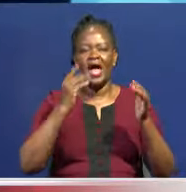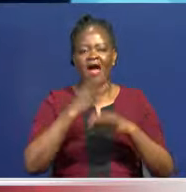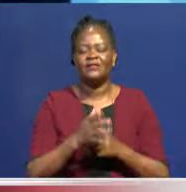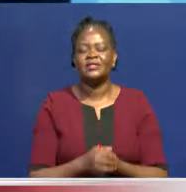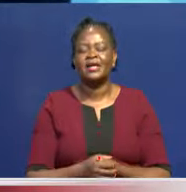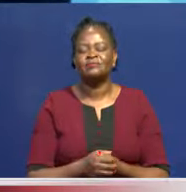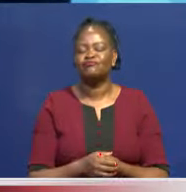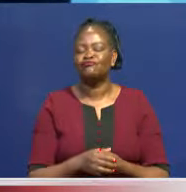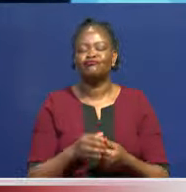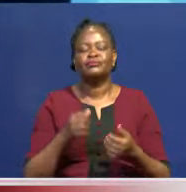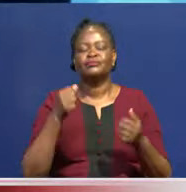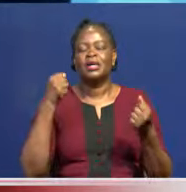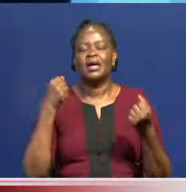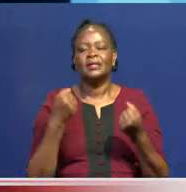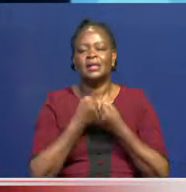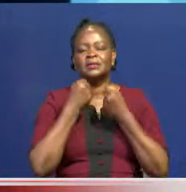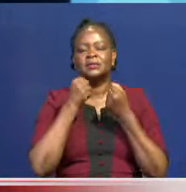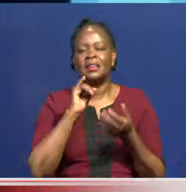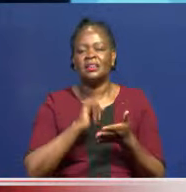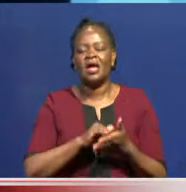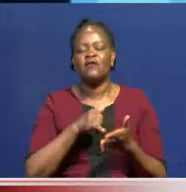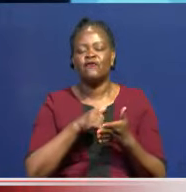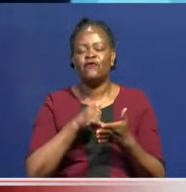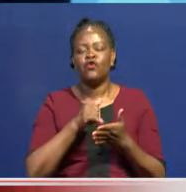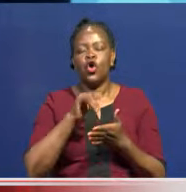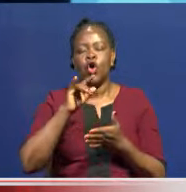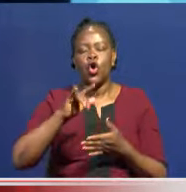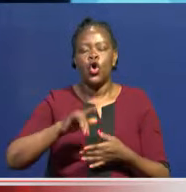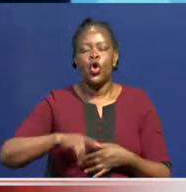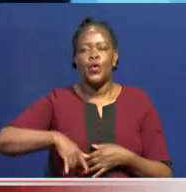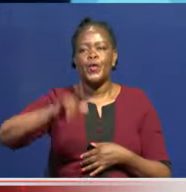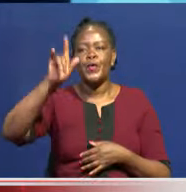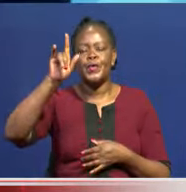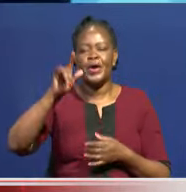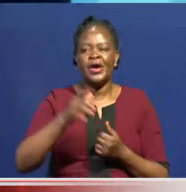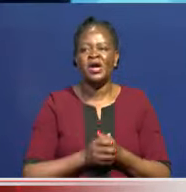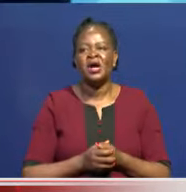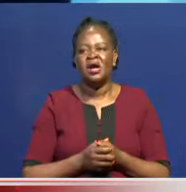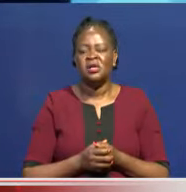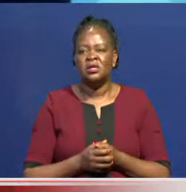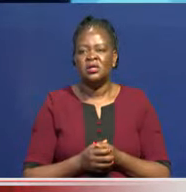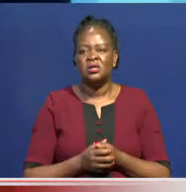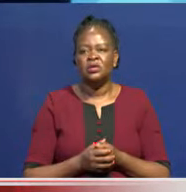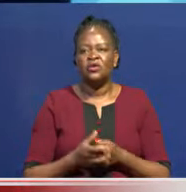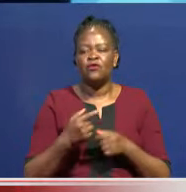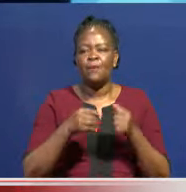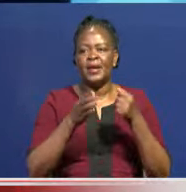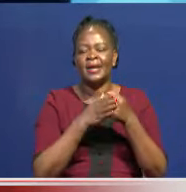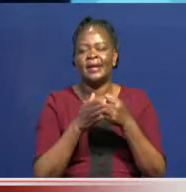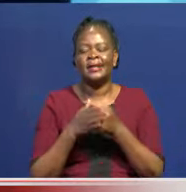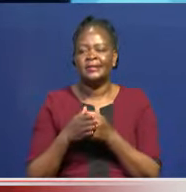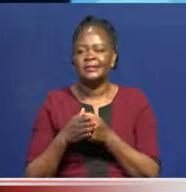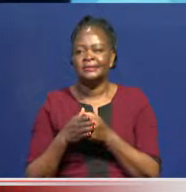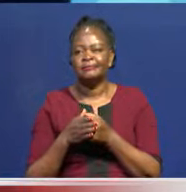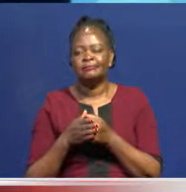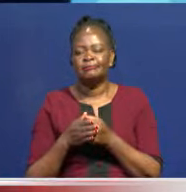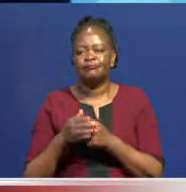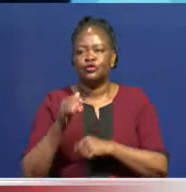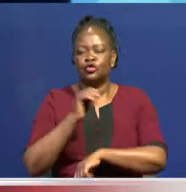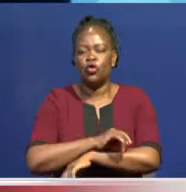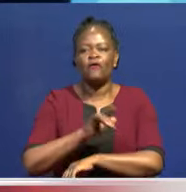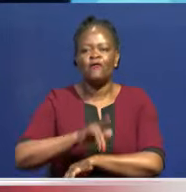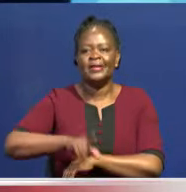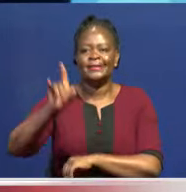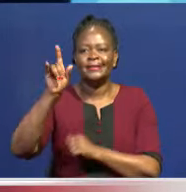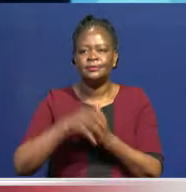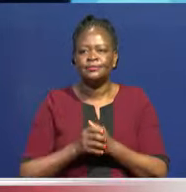angani iliyohusisha ndege ndogo aina ya Cessna inayomilikiwa na chuo cha mafunzo cha urubani cha 99s na ndege aina ya Dash